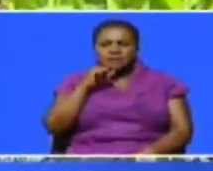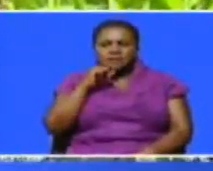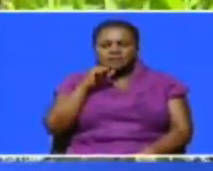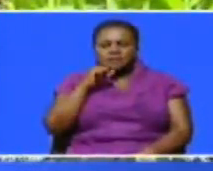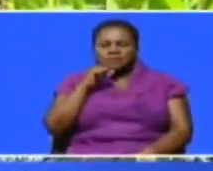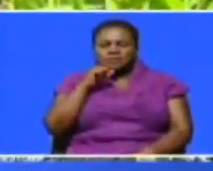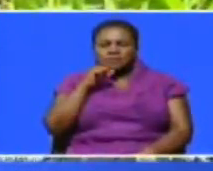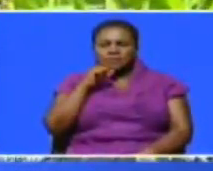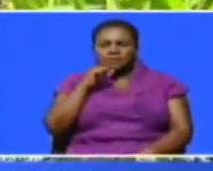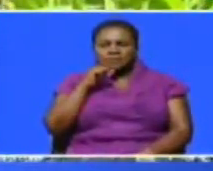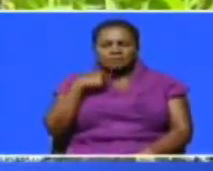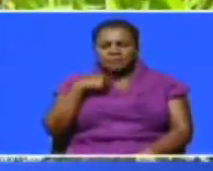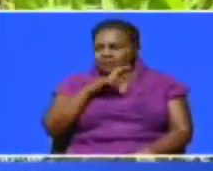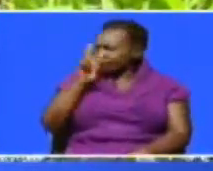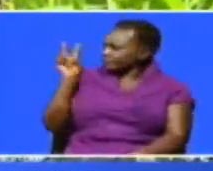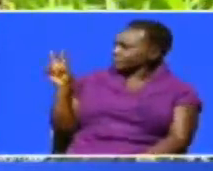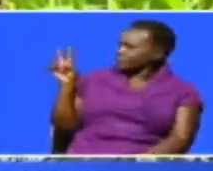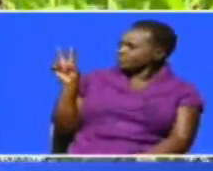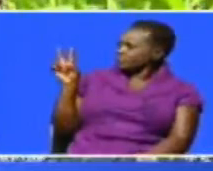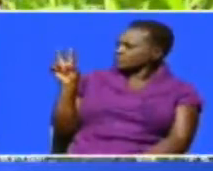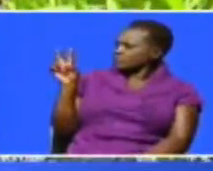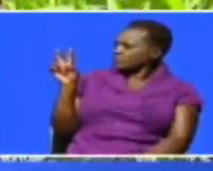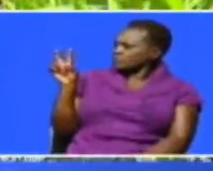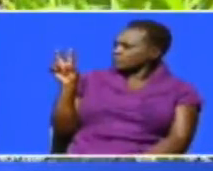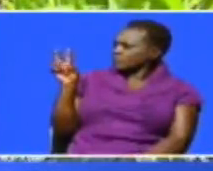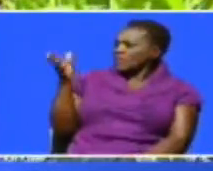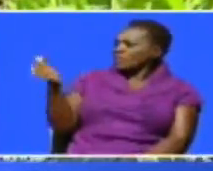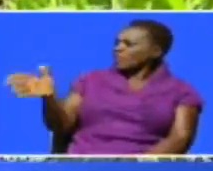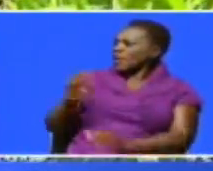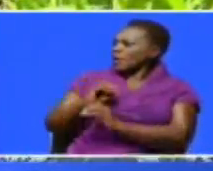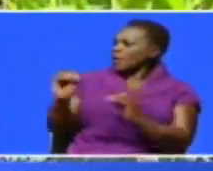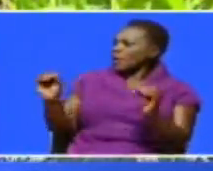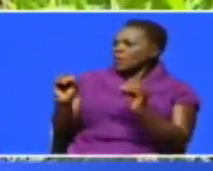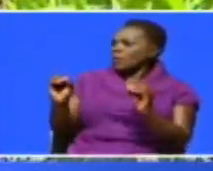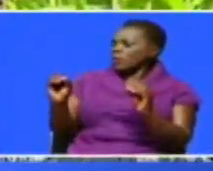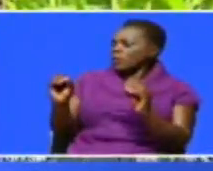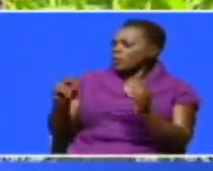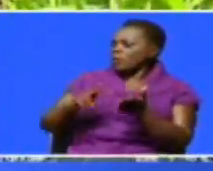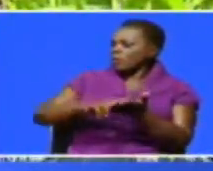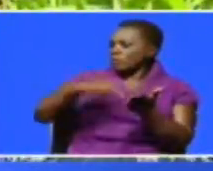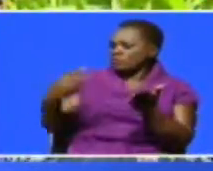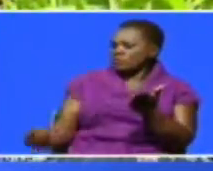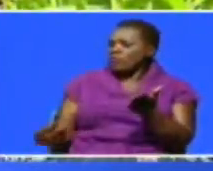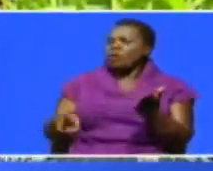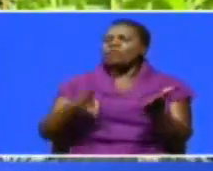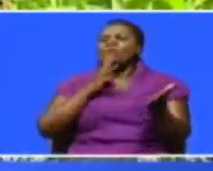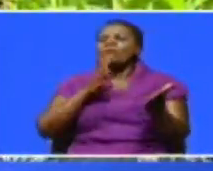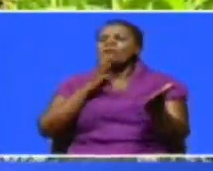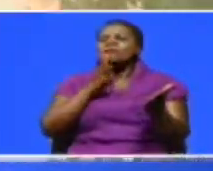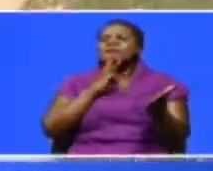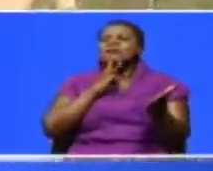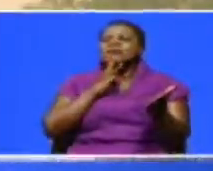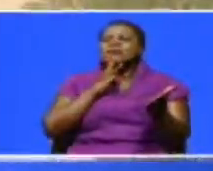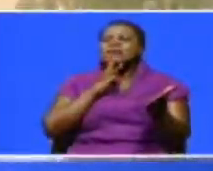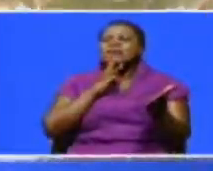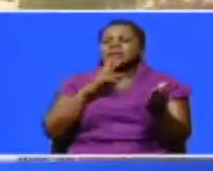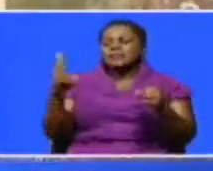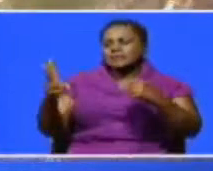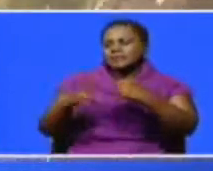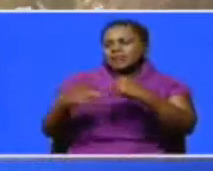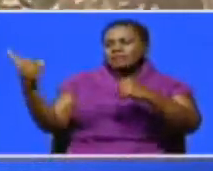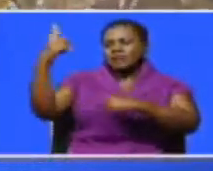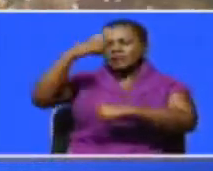nilimaliza tu hivi nageuka, ya alifuate nyuma akateleza na akaanguka. Kwa siku